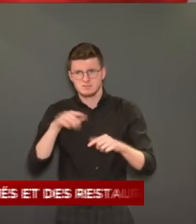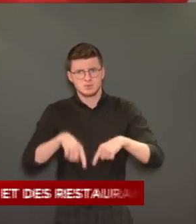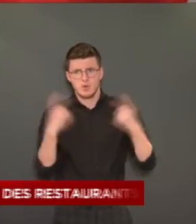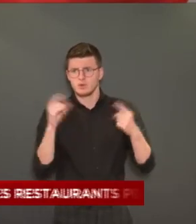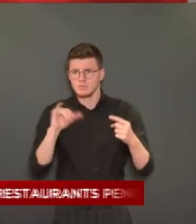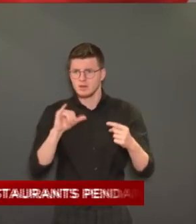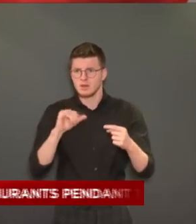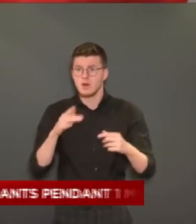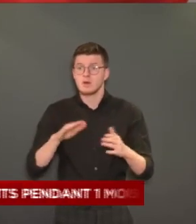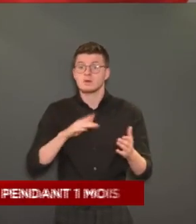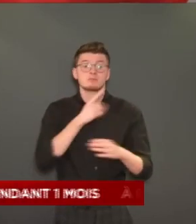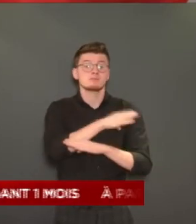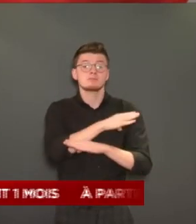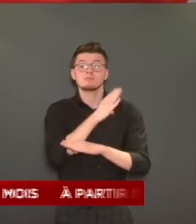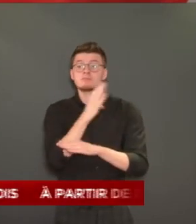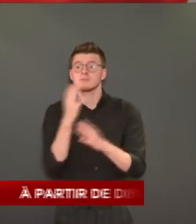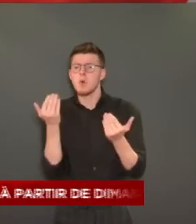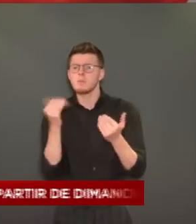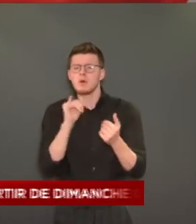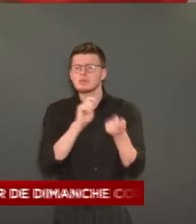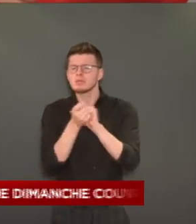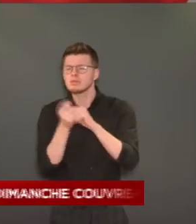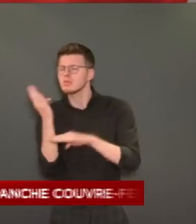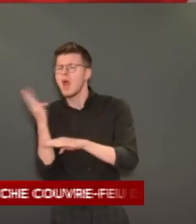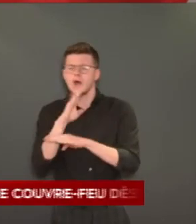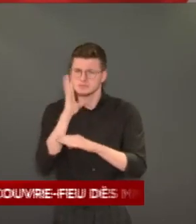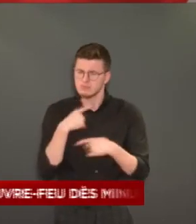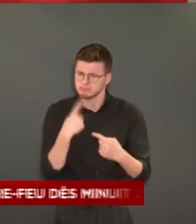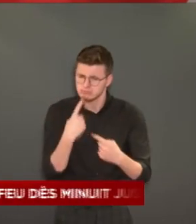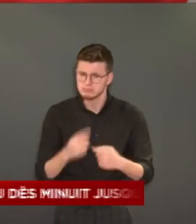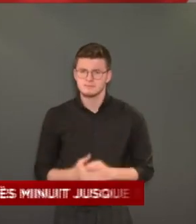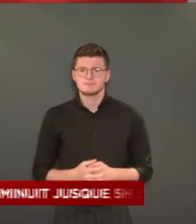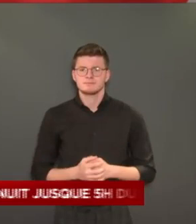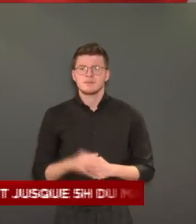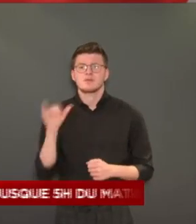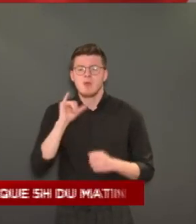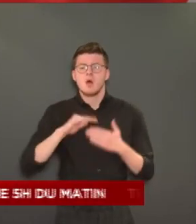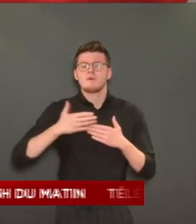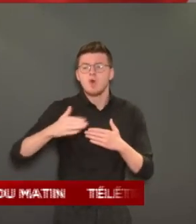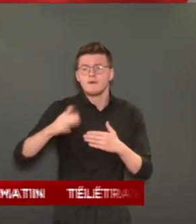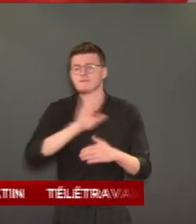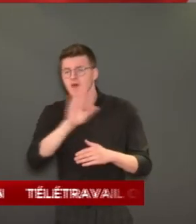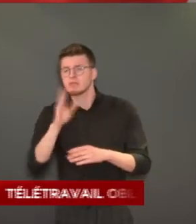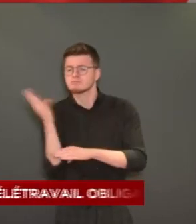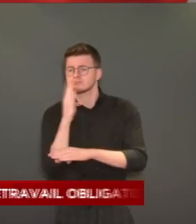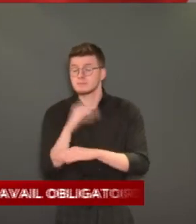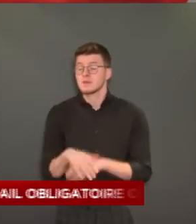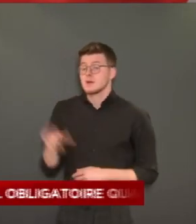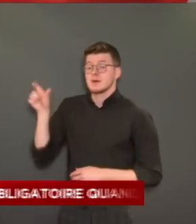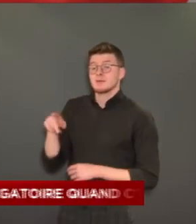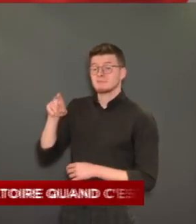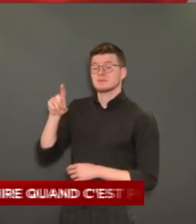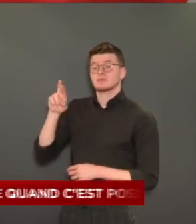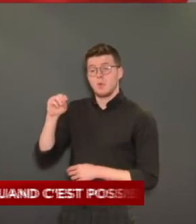nous pourrons vous donner chaque fois les différentes conséquences, les conséquences que cela aura pour les protocoles, etc. Et le travail de Pedro Facón et de